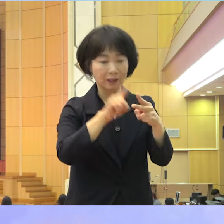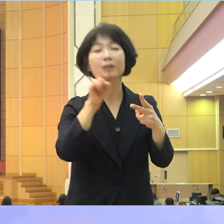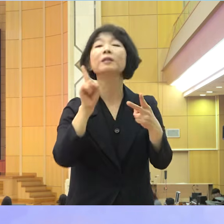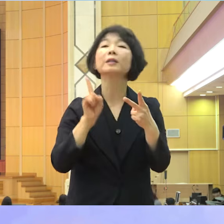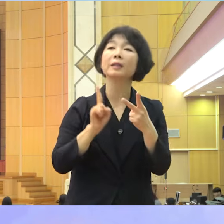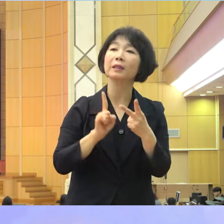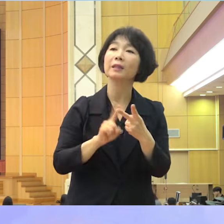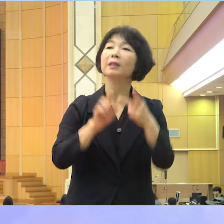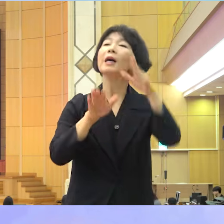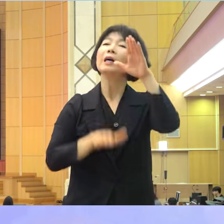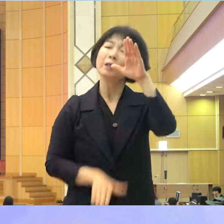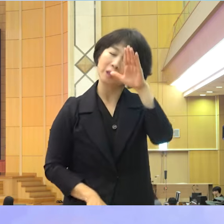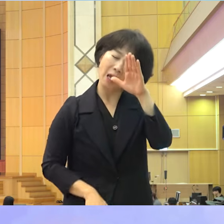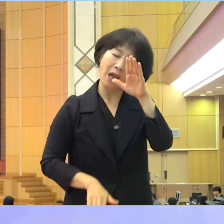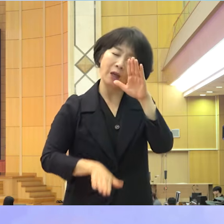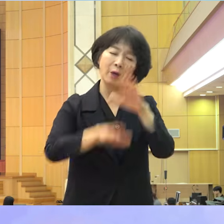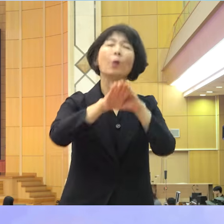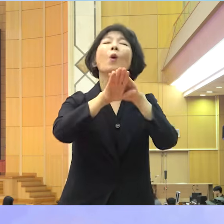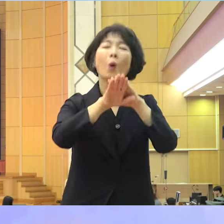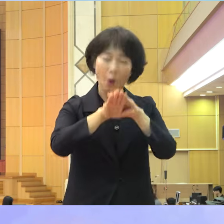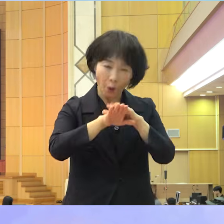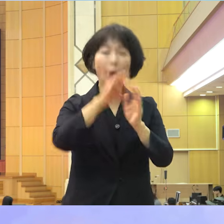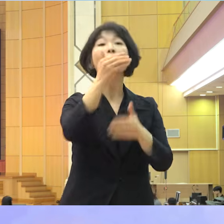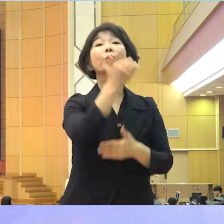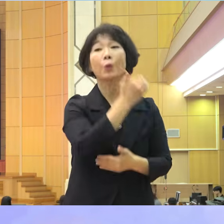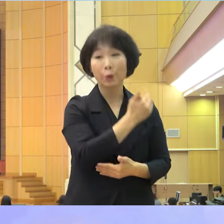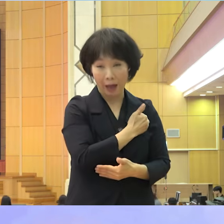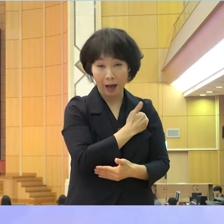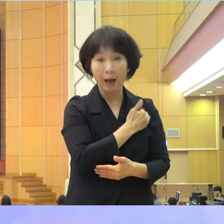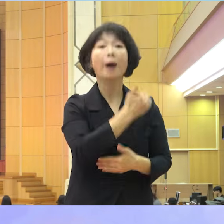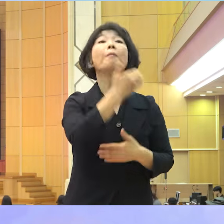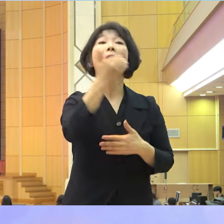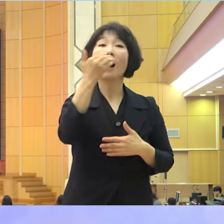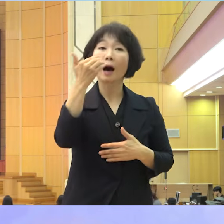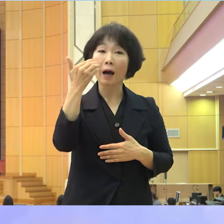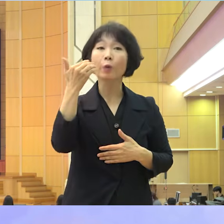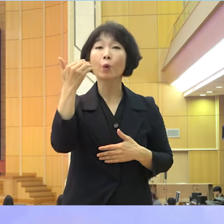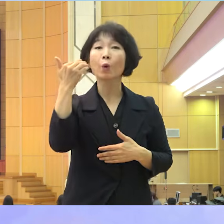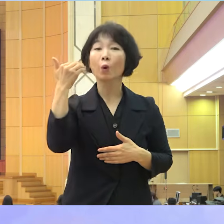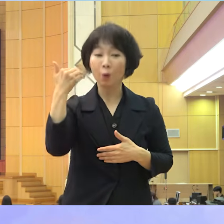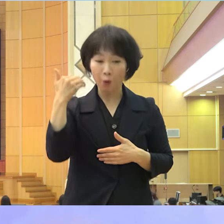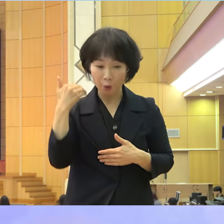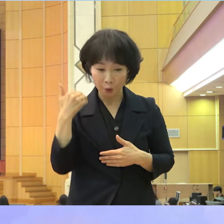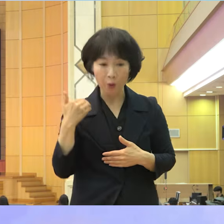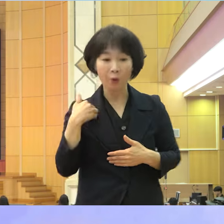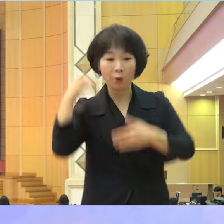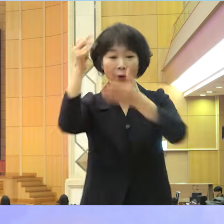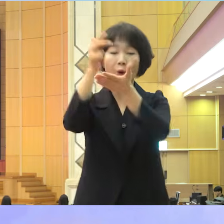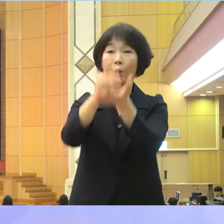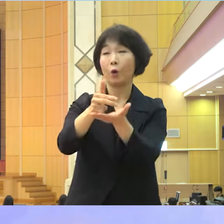무엇이든 1절부터 채우고도 남아요